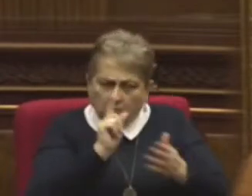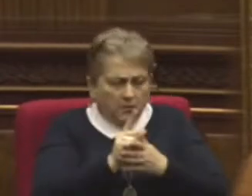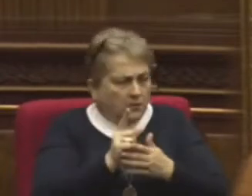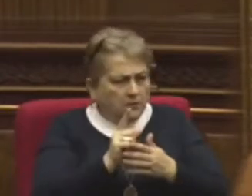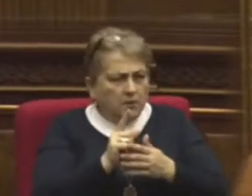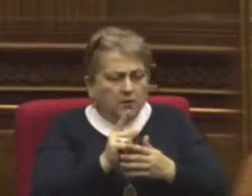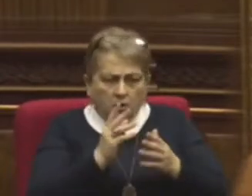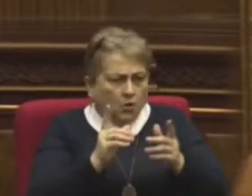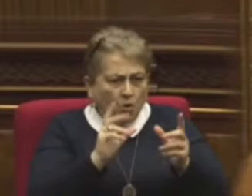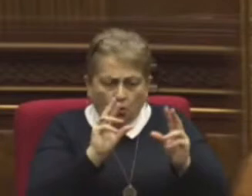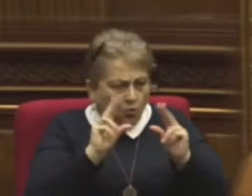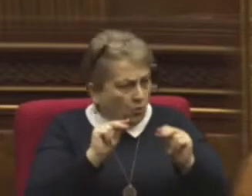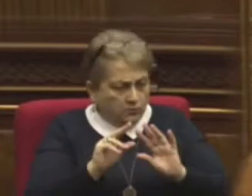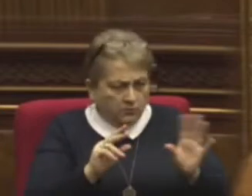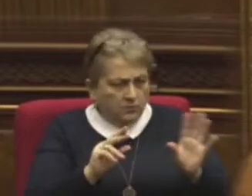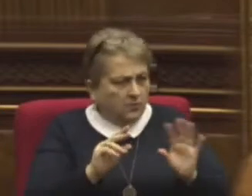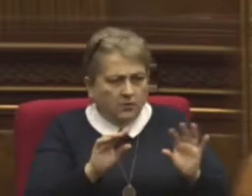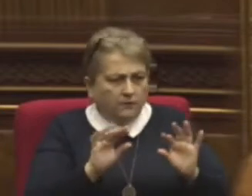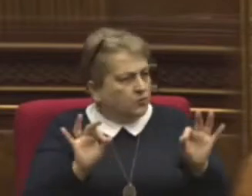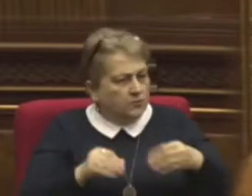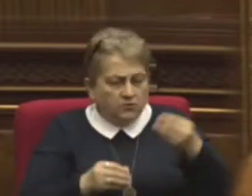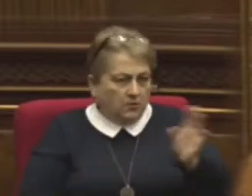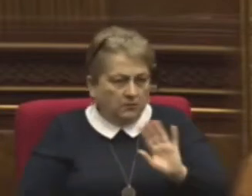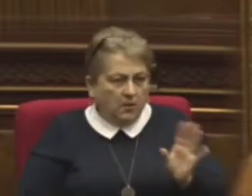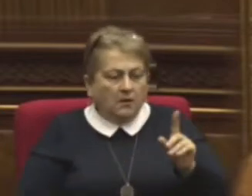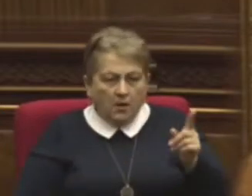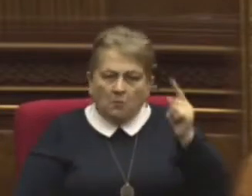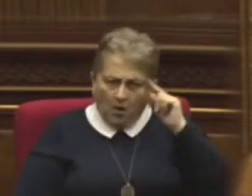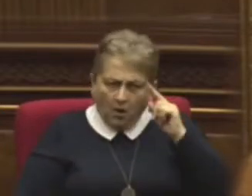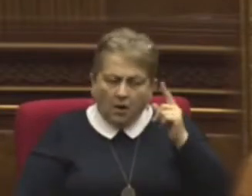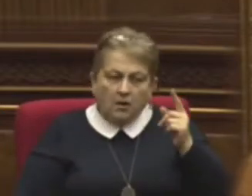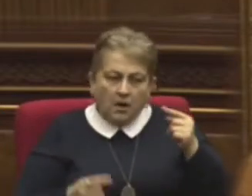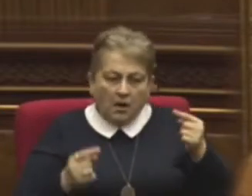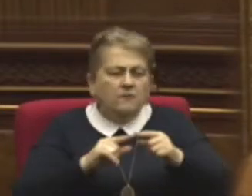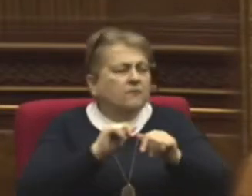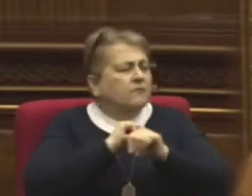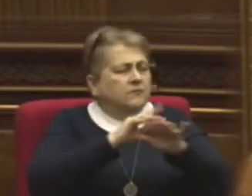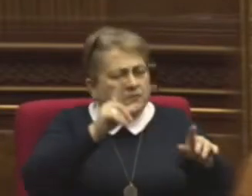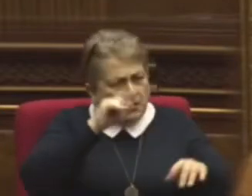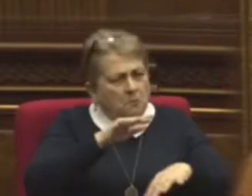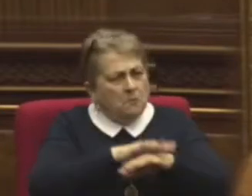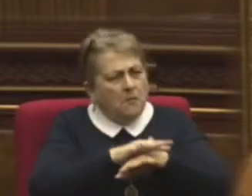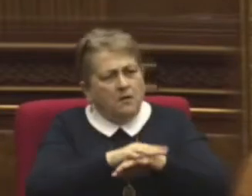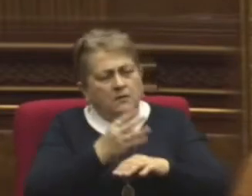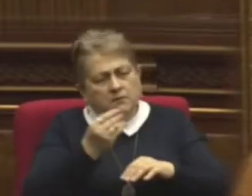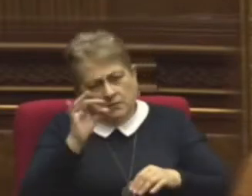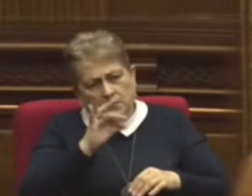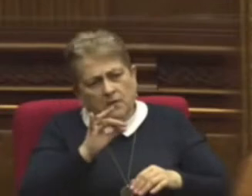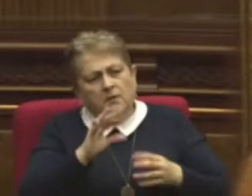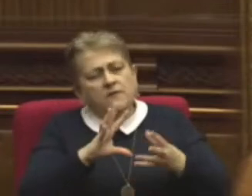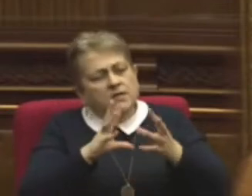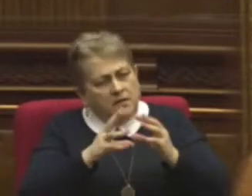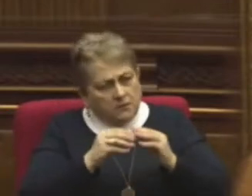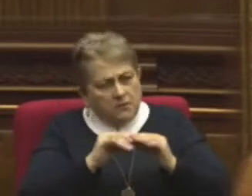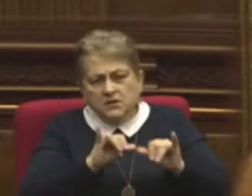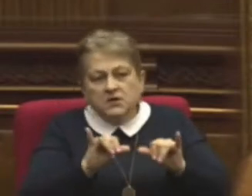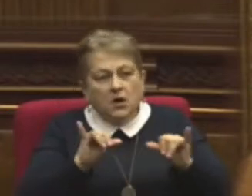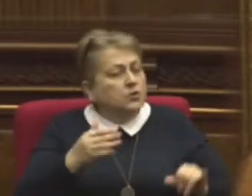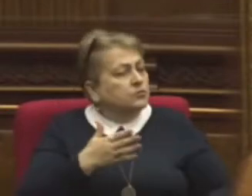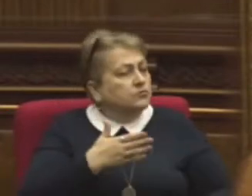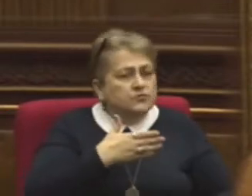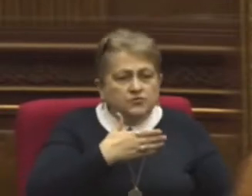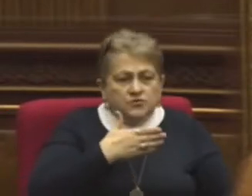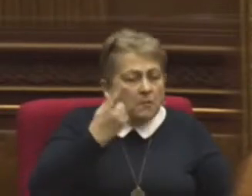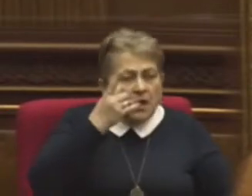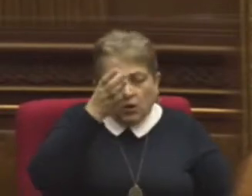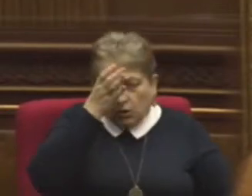բան, եթե կոնկրետ բան չես խոստանում, ոչինչ չես ստանա։ Այդ մտածողությունը համատարած է։ Եվ դա բերում է նրան, որ ընդհանրապես զարգացում չկա ոչ